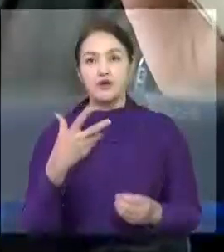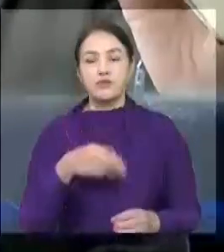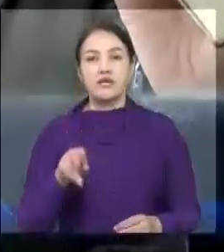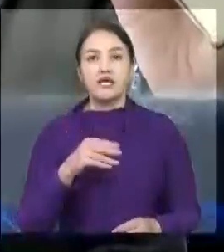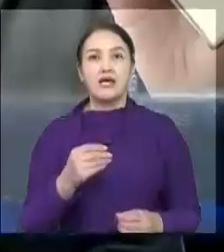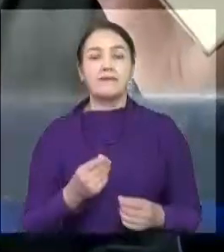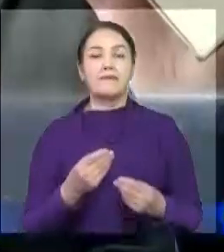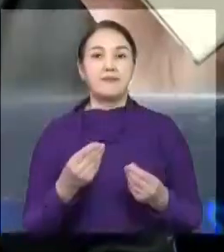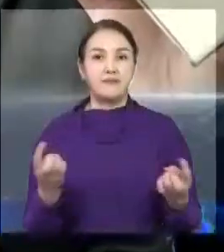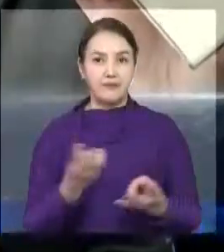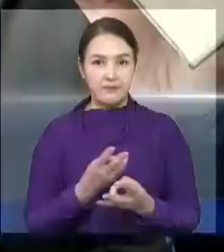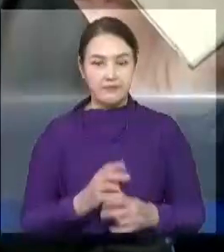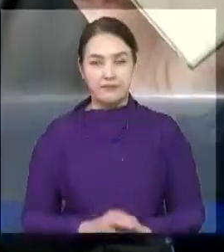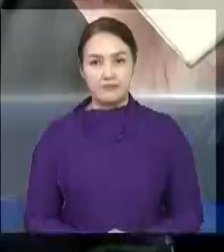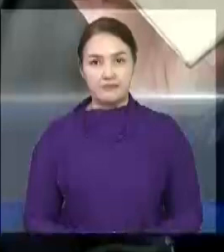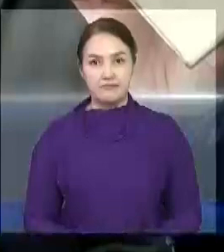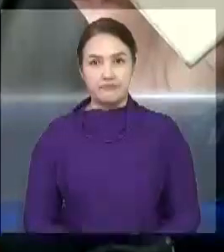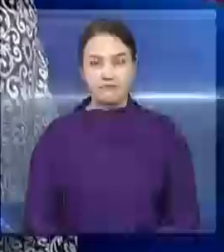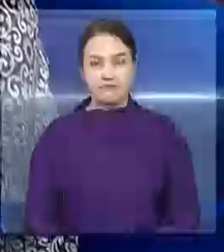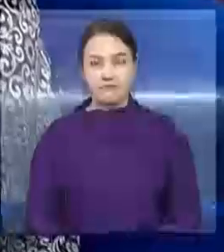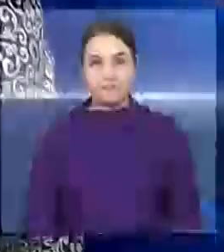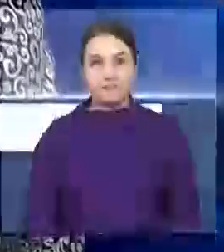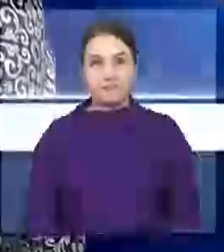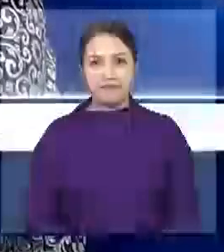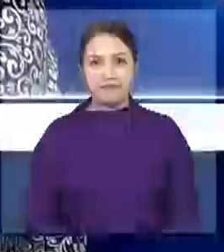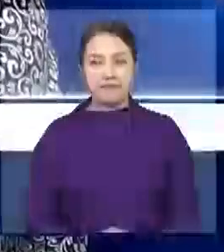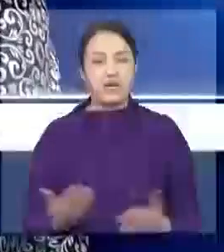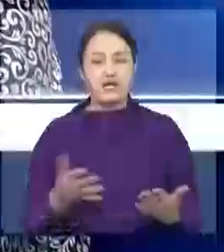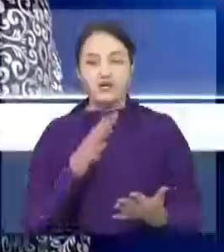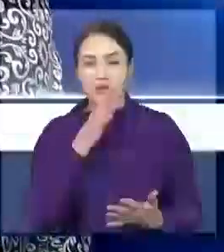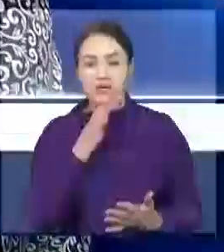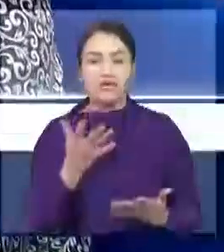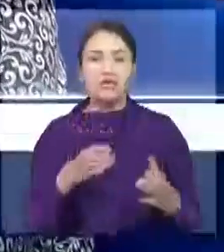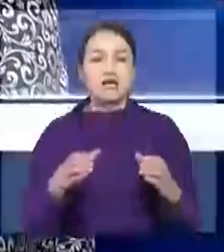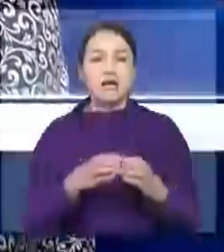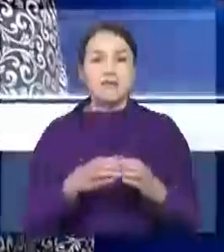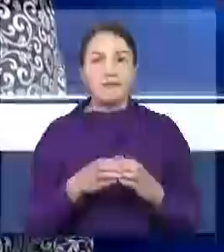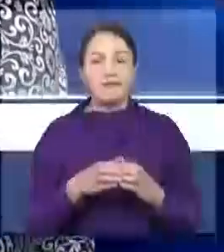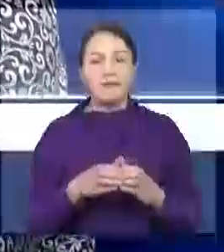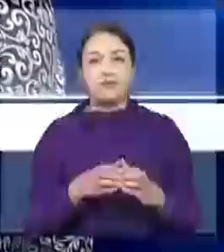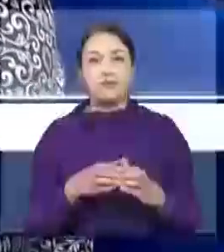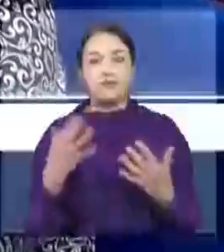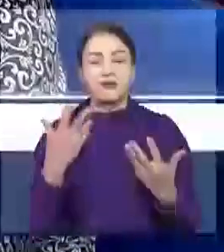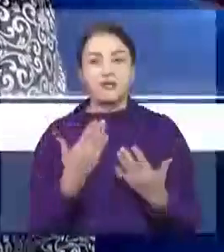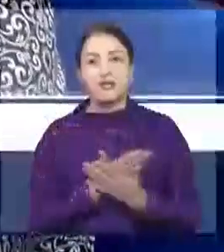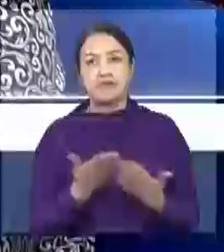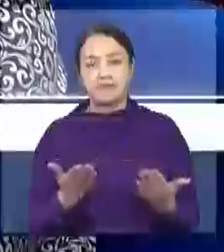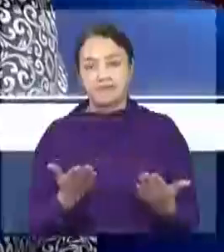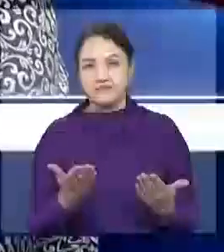миллиардқа жуық қаражат қажет. Маңыздысы қанша уақытта, қанша компанияға және қанша уақыт аралығында